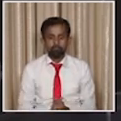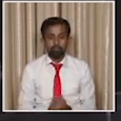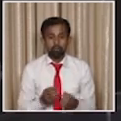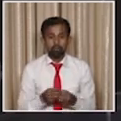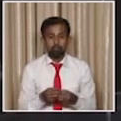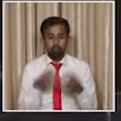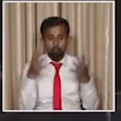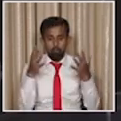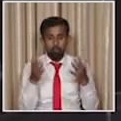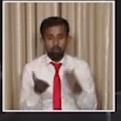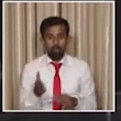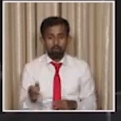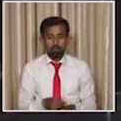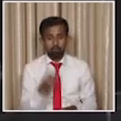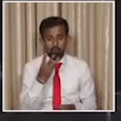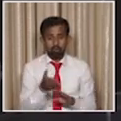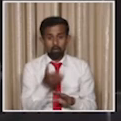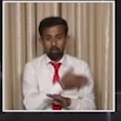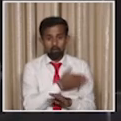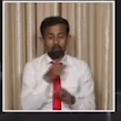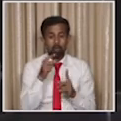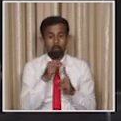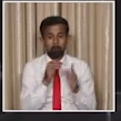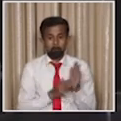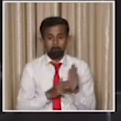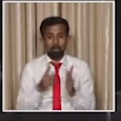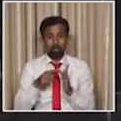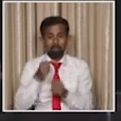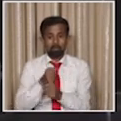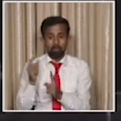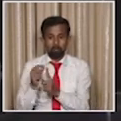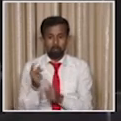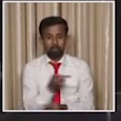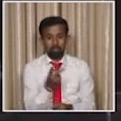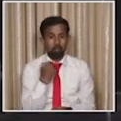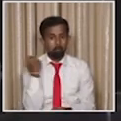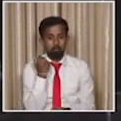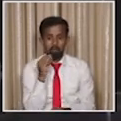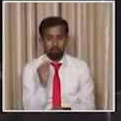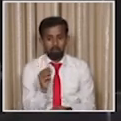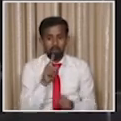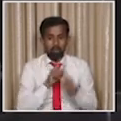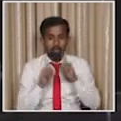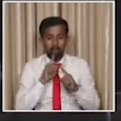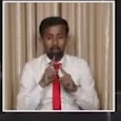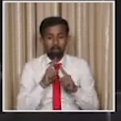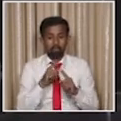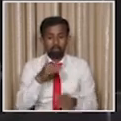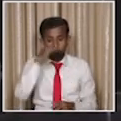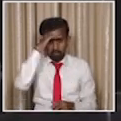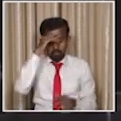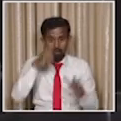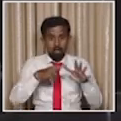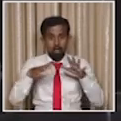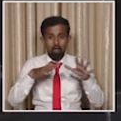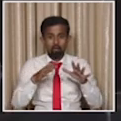බෝම්බේ යන්න දවස් 3කට කලින් අගමැතිතුමායි IGP මීටෙමත් තිබ්බනා. ඒක කතා කරේ ඊස්ටර් සන්ඩේ